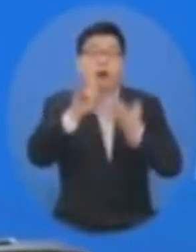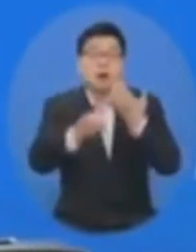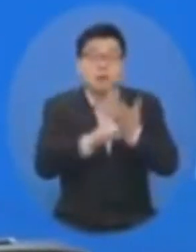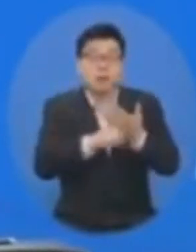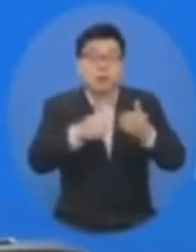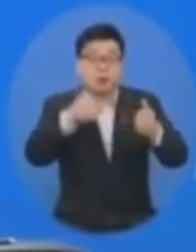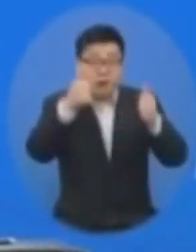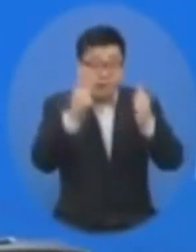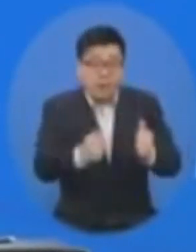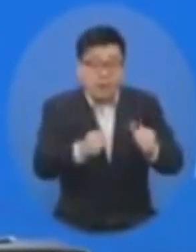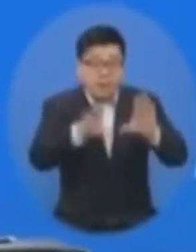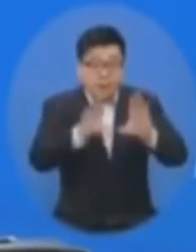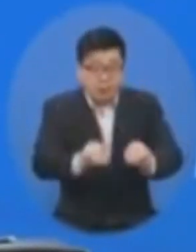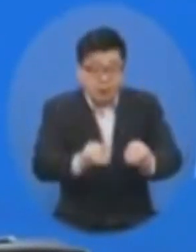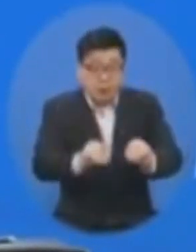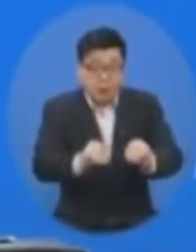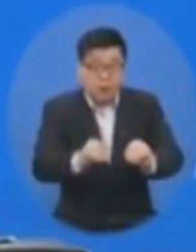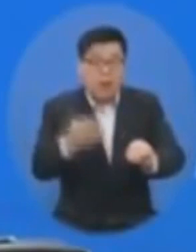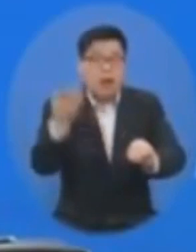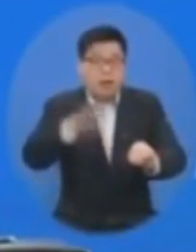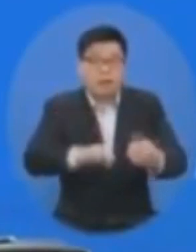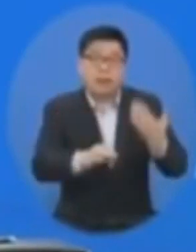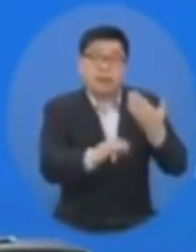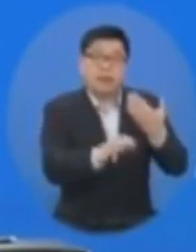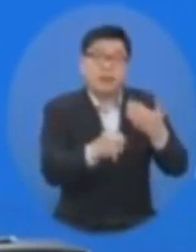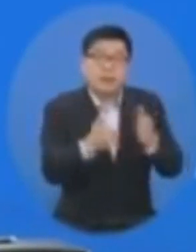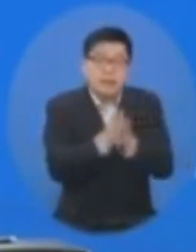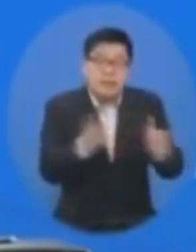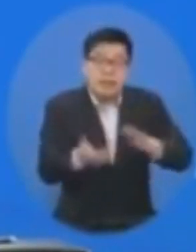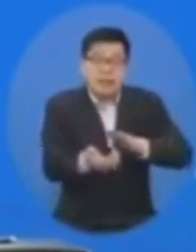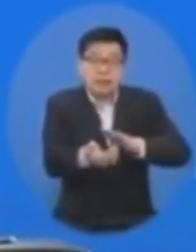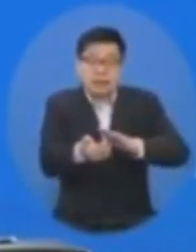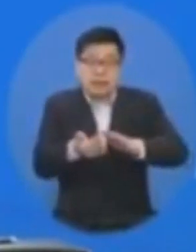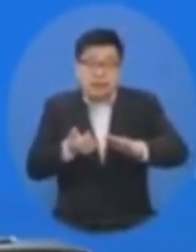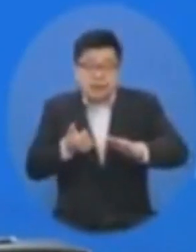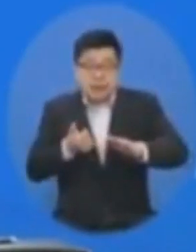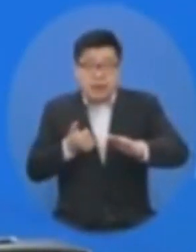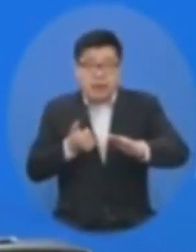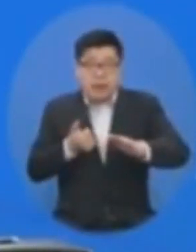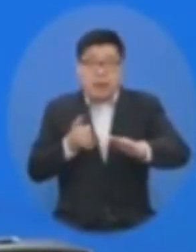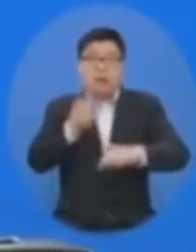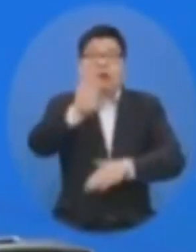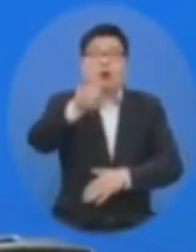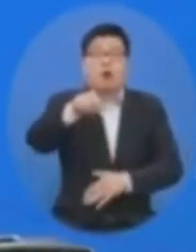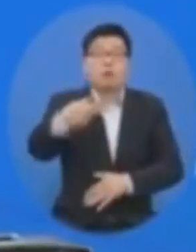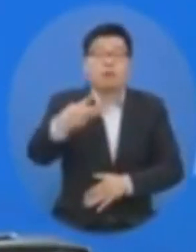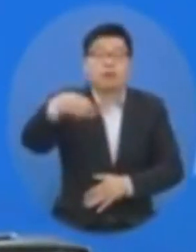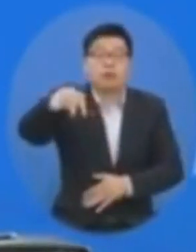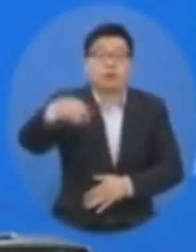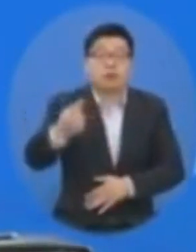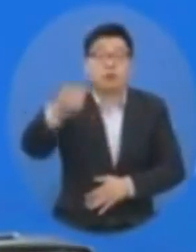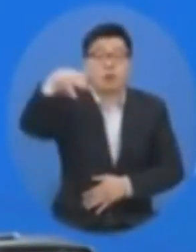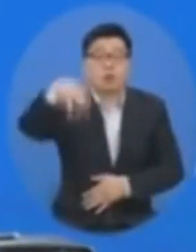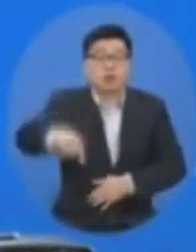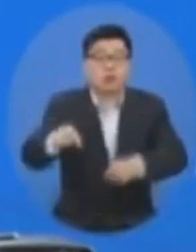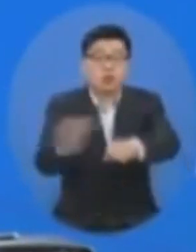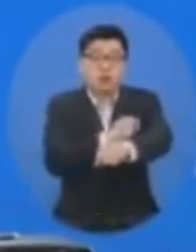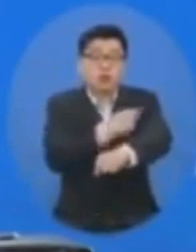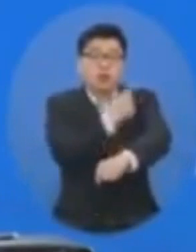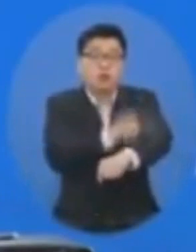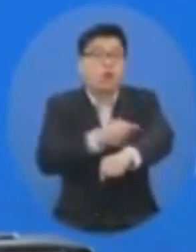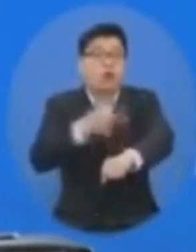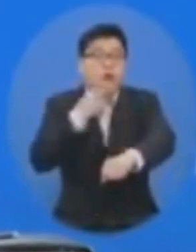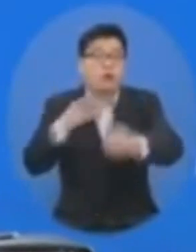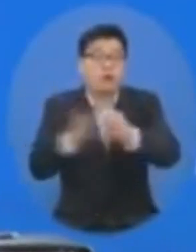계시지만 대통령 임기 전에 발생한 사건은 불소추 특권의 대상이 아니다. 그래서 재판이 계속돼야 된다 이런